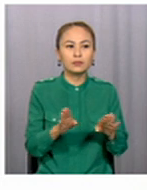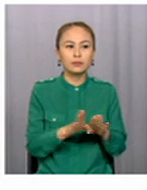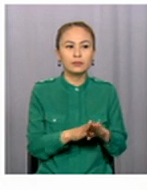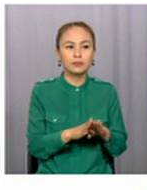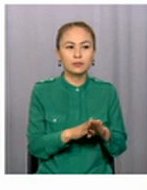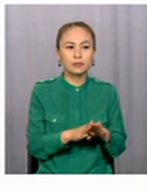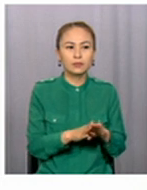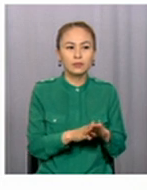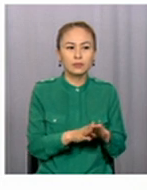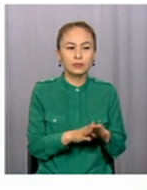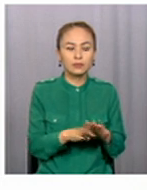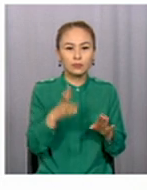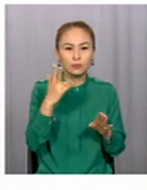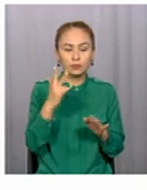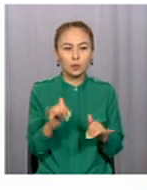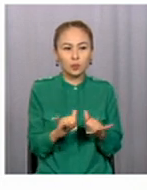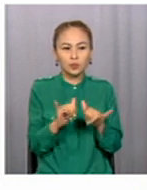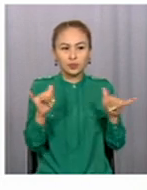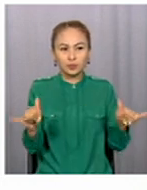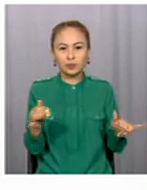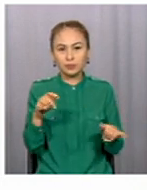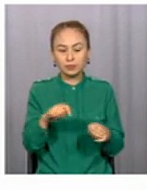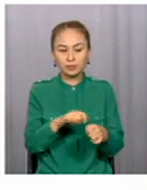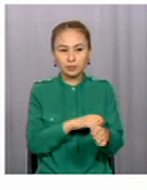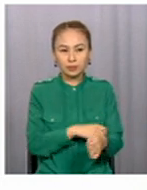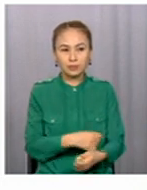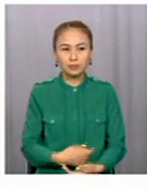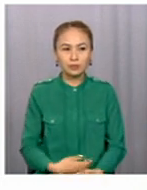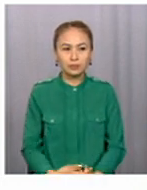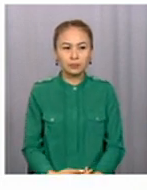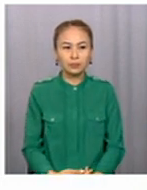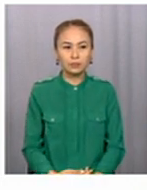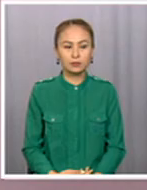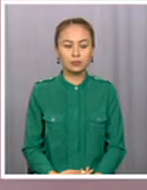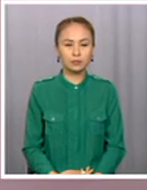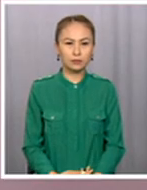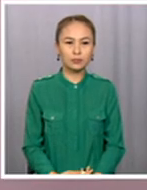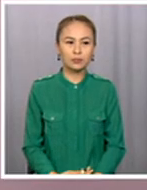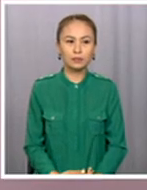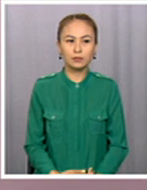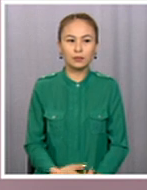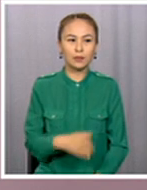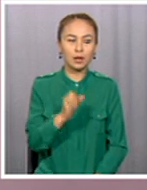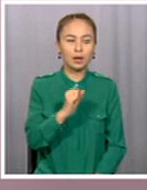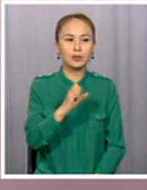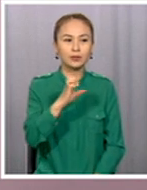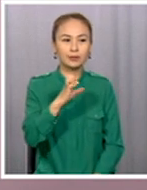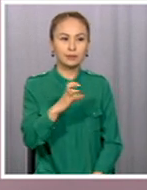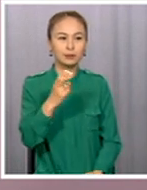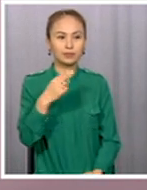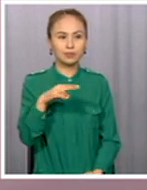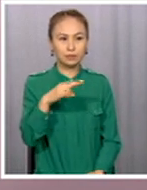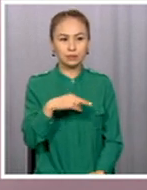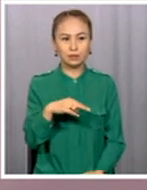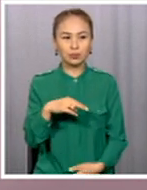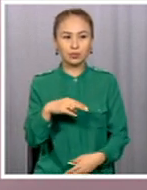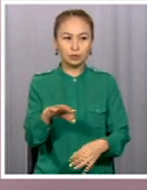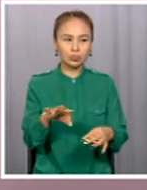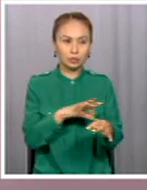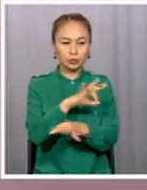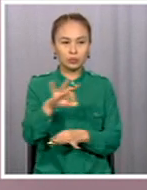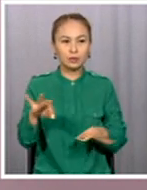ұзындығы А, Б қабырғасынан 3 метрге ұзын, ал С, Д қабырғасының